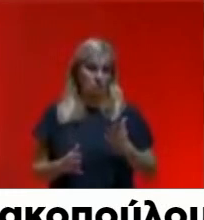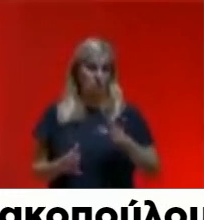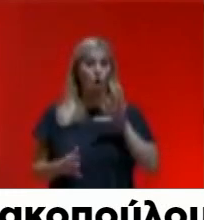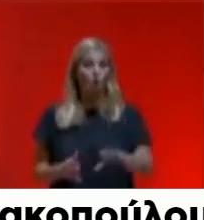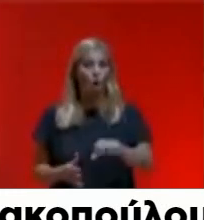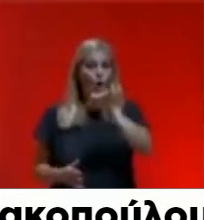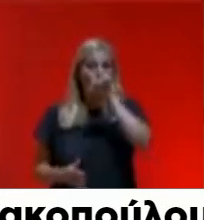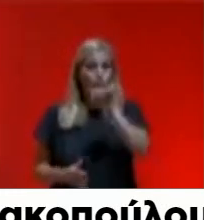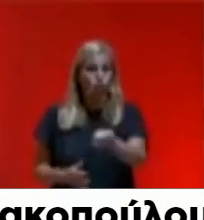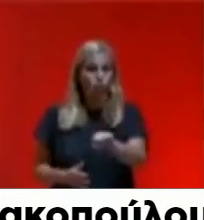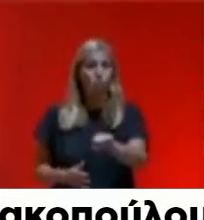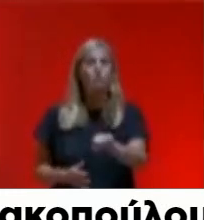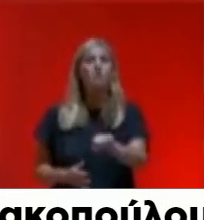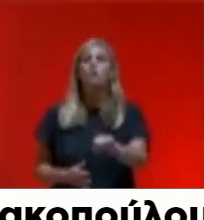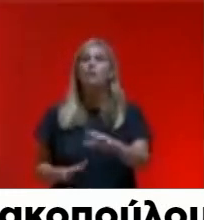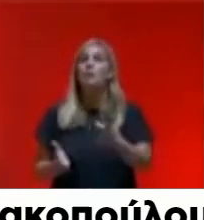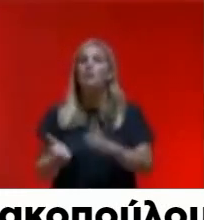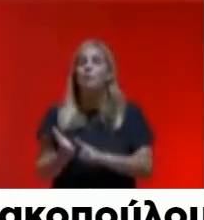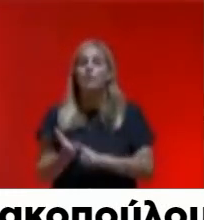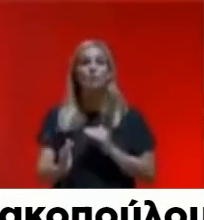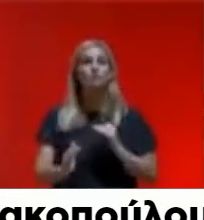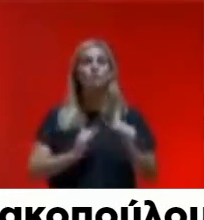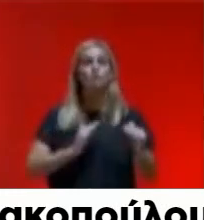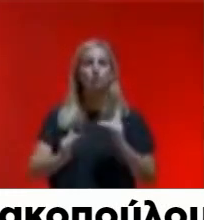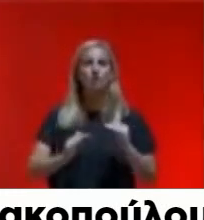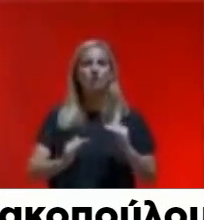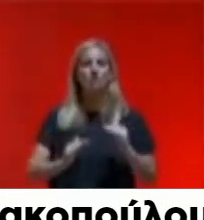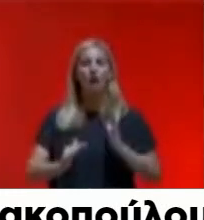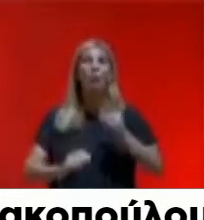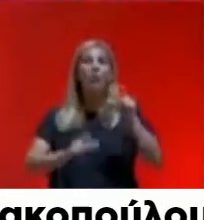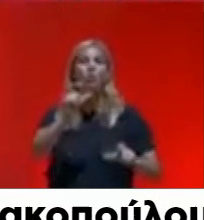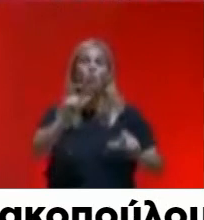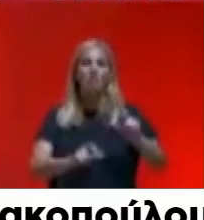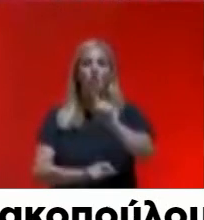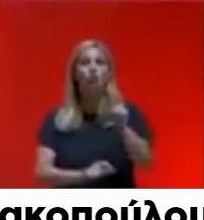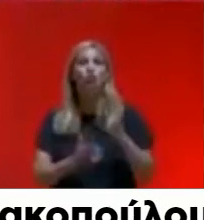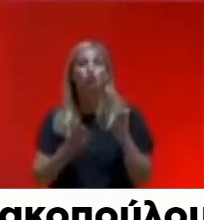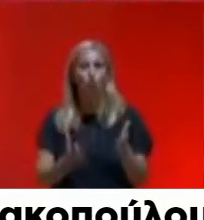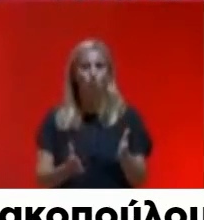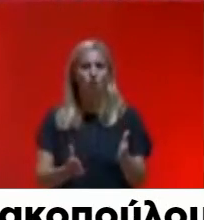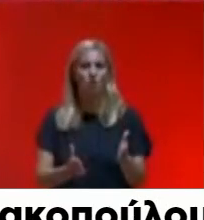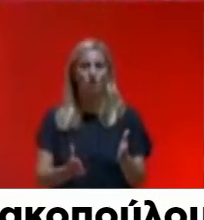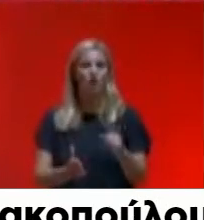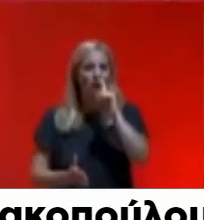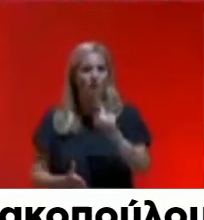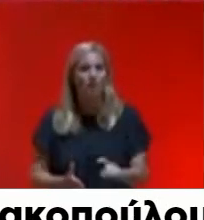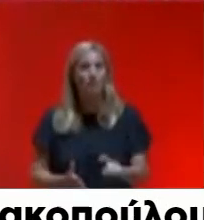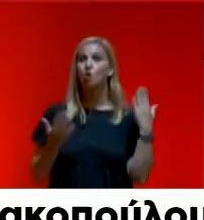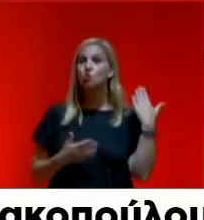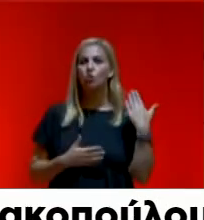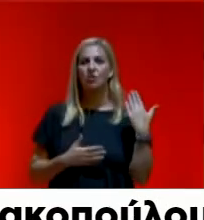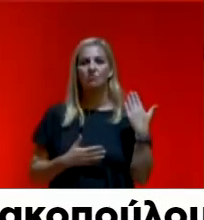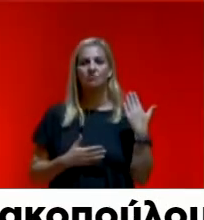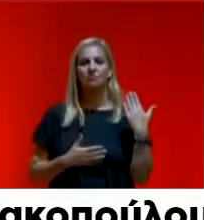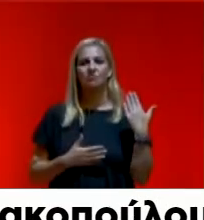ισχυρή αντιπολίτευση και πάνω απ' όλα την προοπτική μιας προοδευτικής κυβερνητικής πρότασης για το μέλλον. Μάλιστα. Τώρα, μιας και τον βλέπω και στα